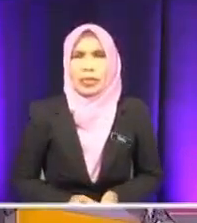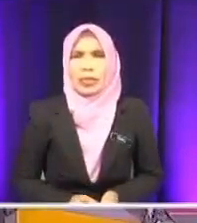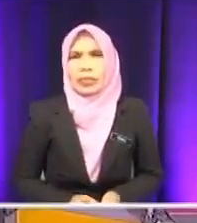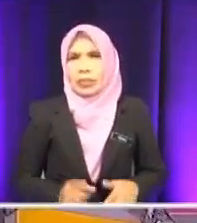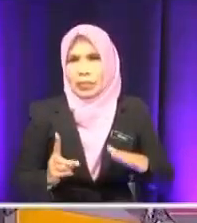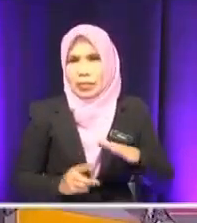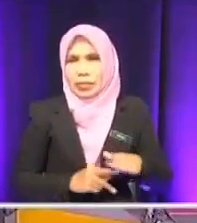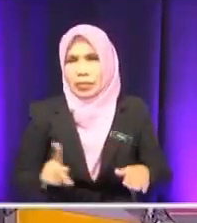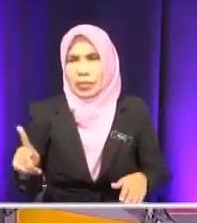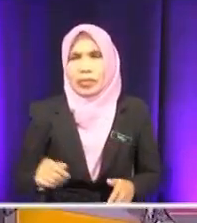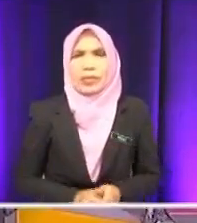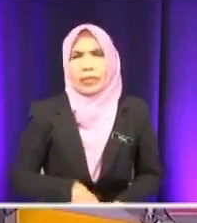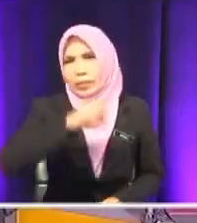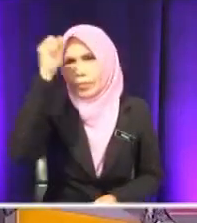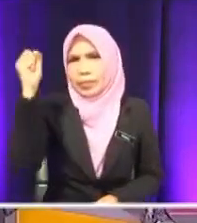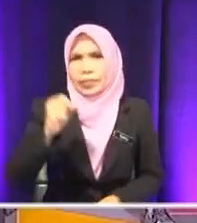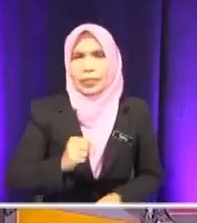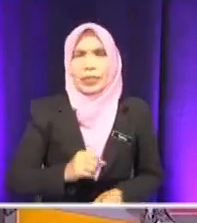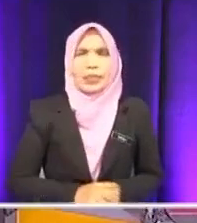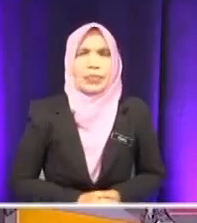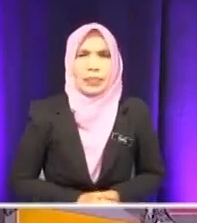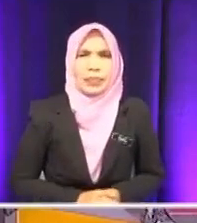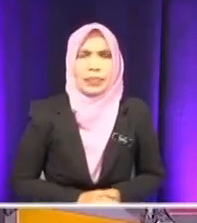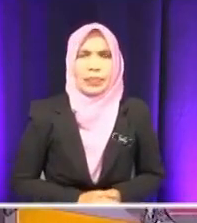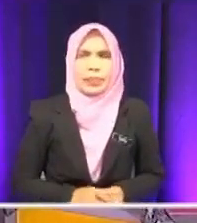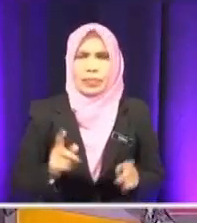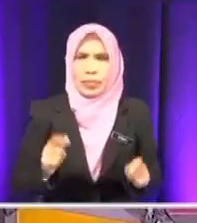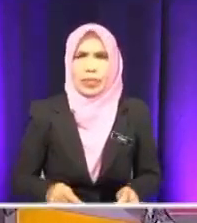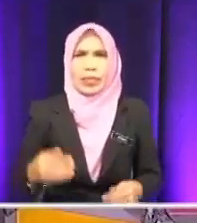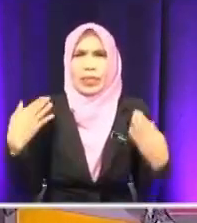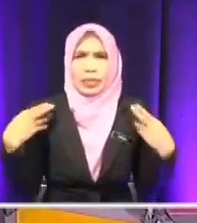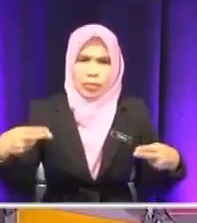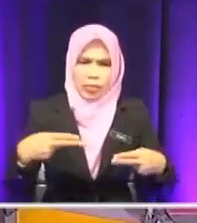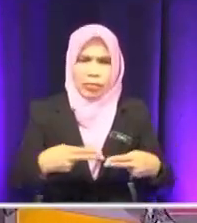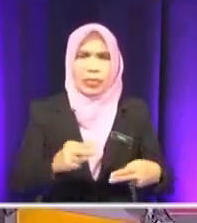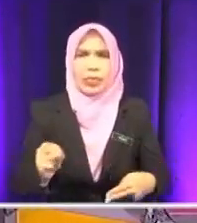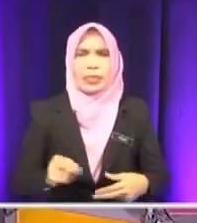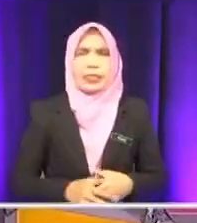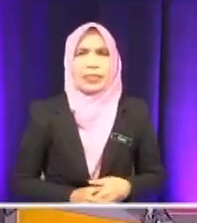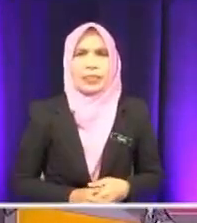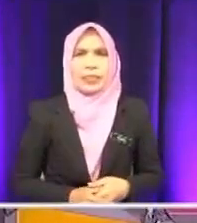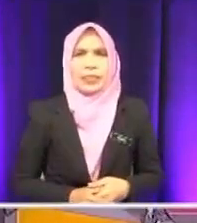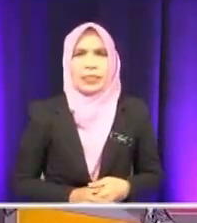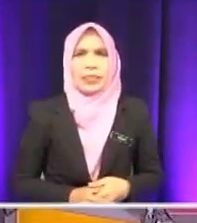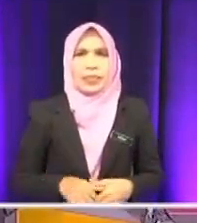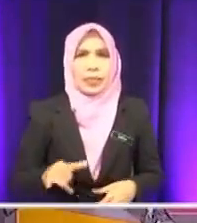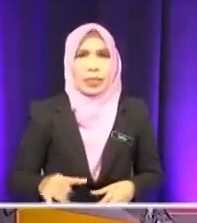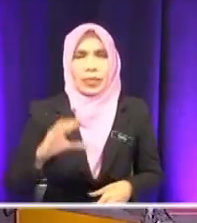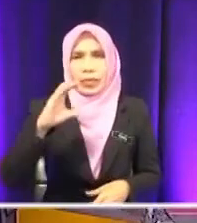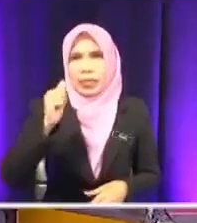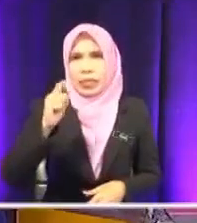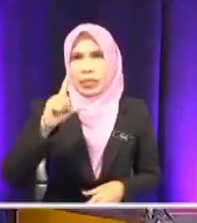soal berikan cadangan jadi cadangan itu mesti berkait dengan apa yang calon jawab sebentar tadi